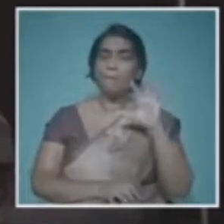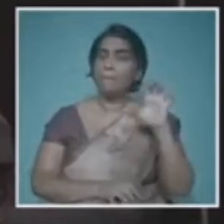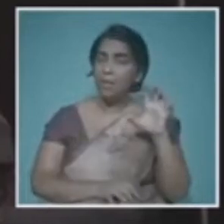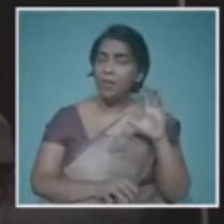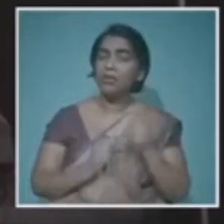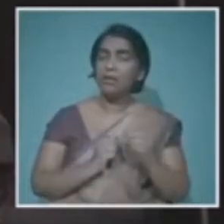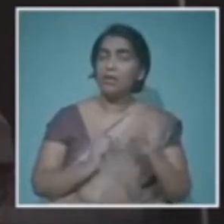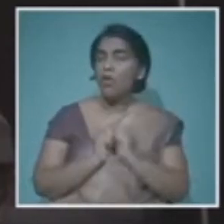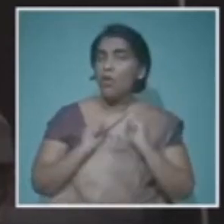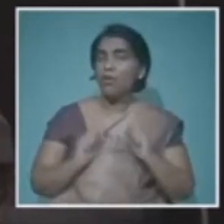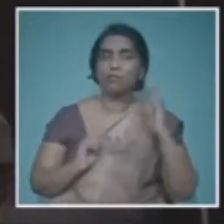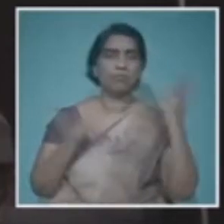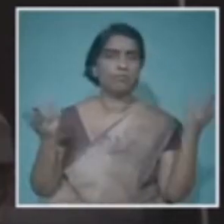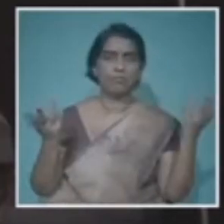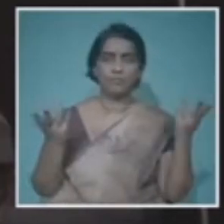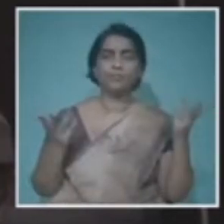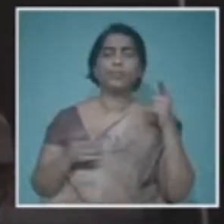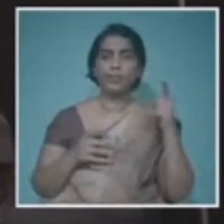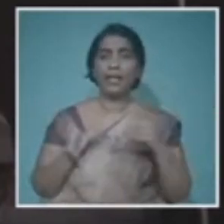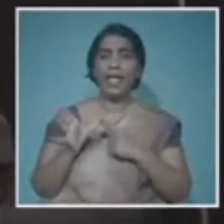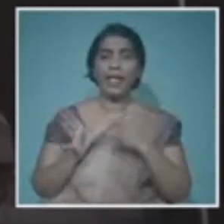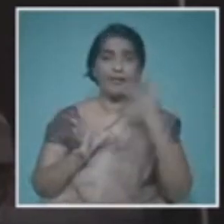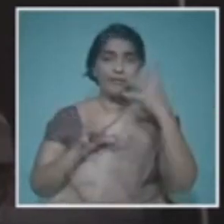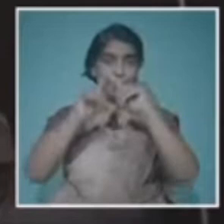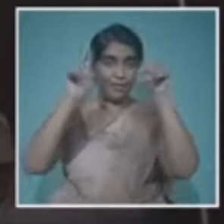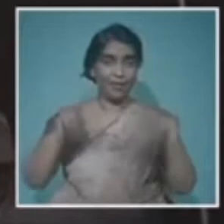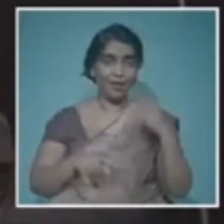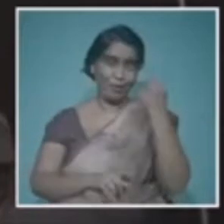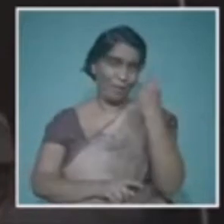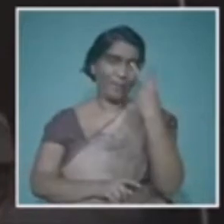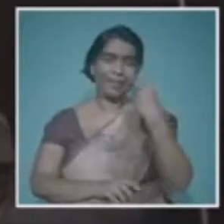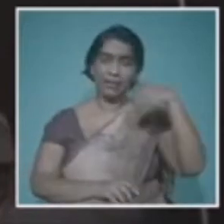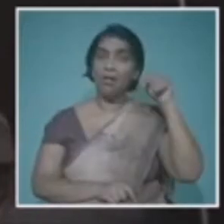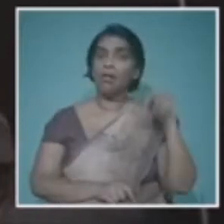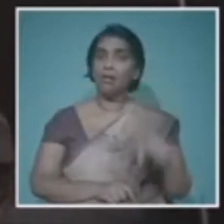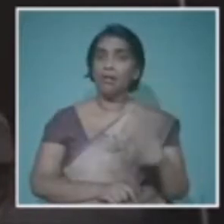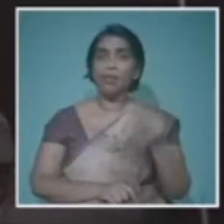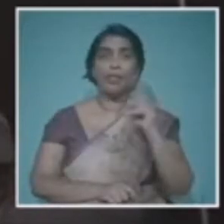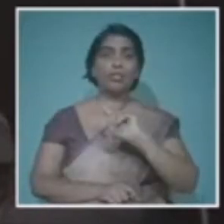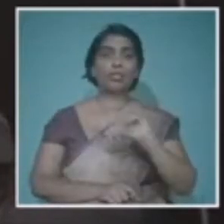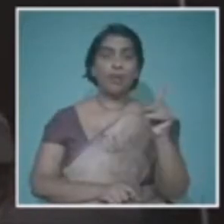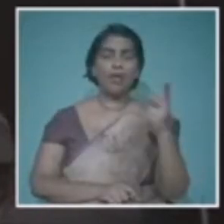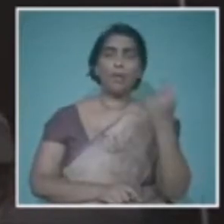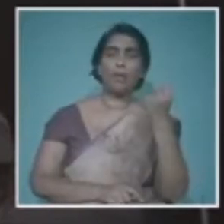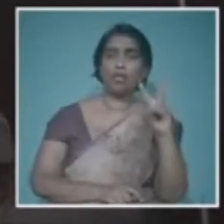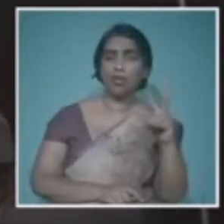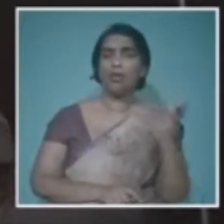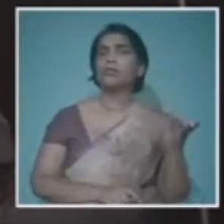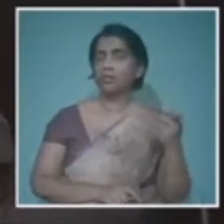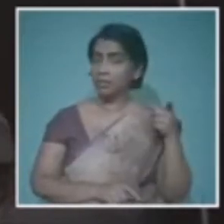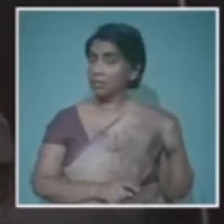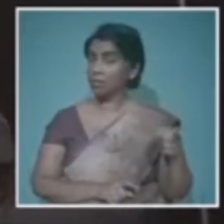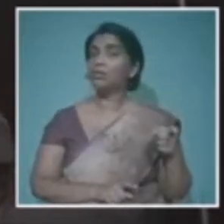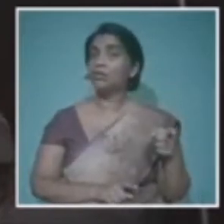කරන්න පුළුවන් දෙයක් නැහැ. අඩුමතරම දැන් ඒපෝ කොලයක් රුපියල් 2කට තිබිච්ච ඒපෝ කොලයක් අද රුපියල් 10යි 12යි. ඒ අයට